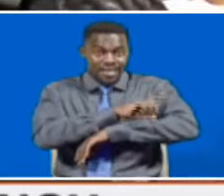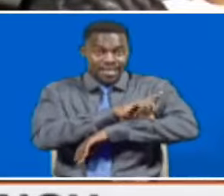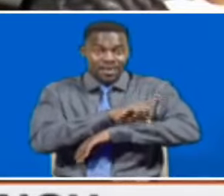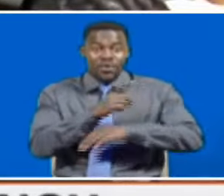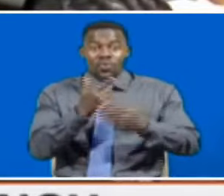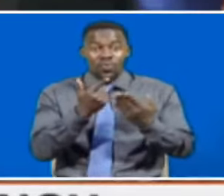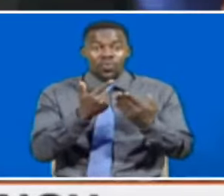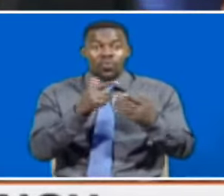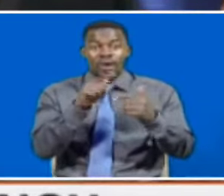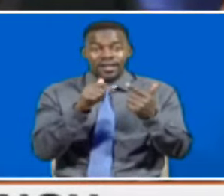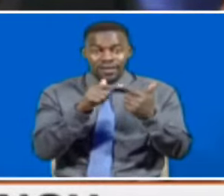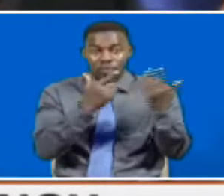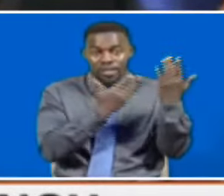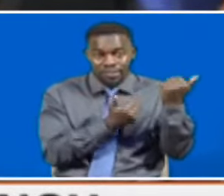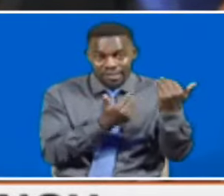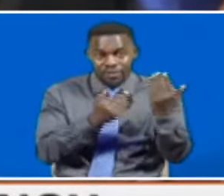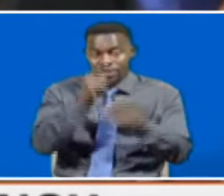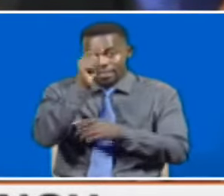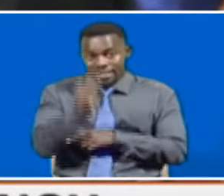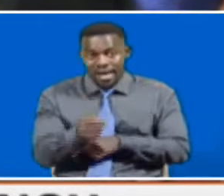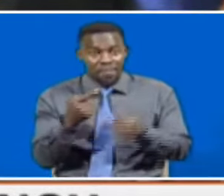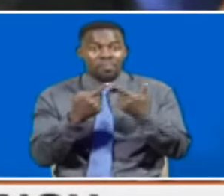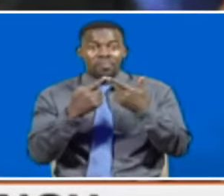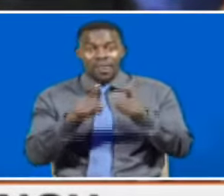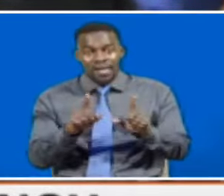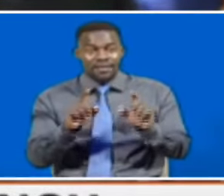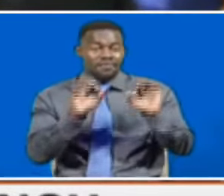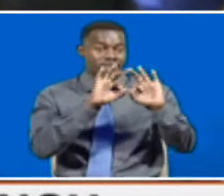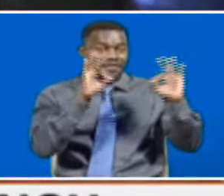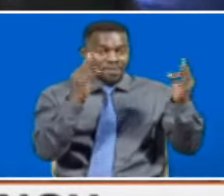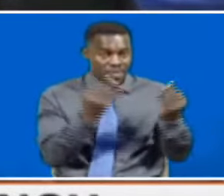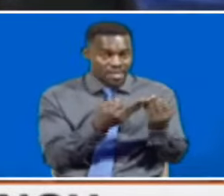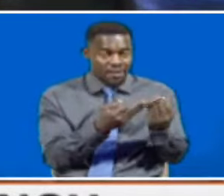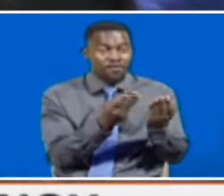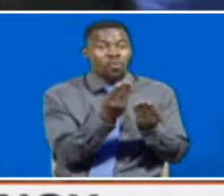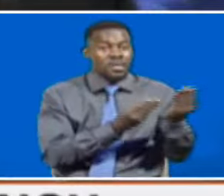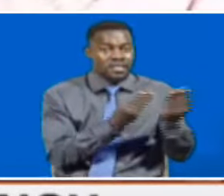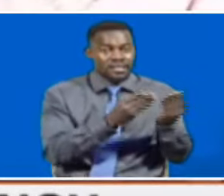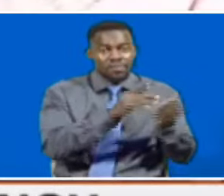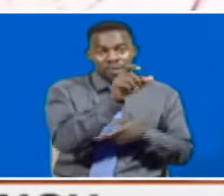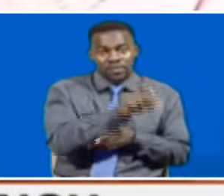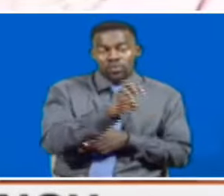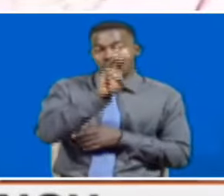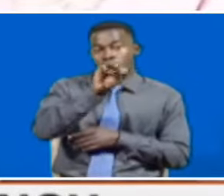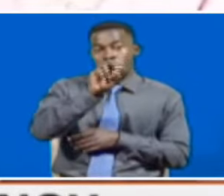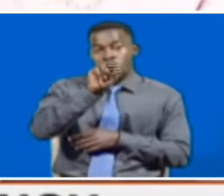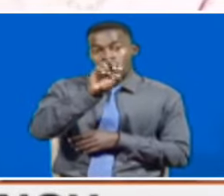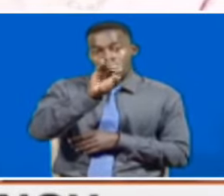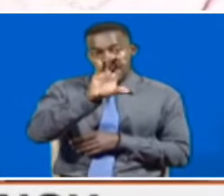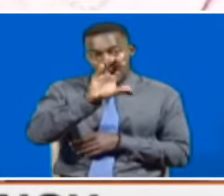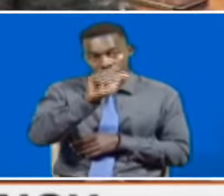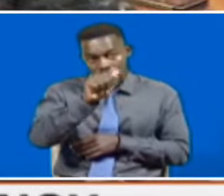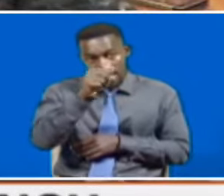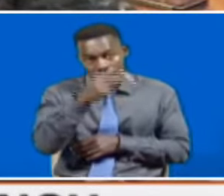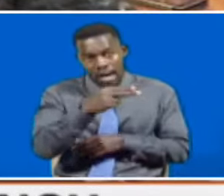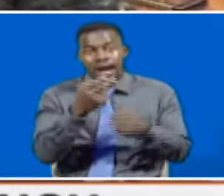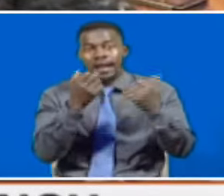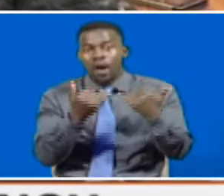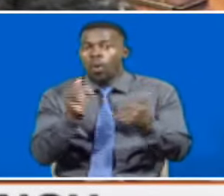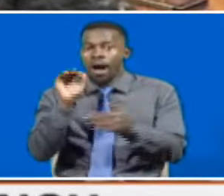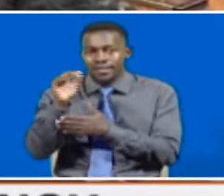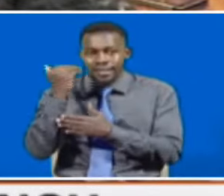mahakama muda wa kufanya uamuzi. Hata hivyo, familia ya mfanyi biashara Monica Kimani imeitaka mahakama kuzingatia